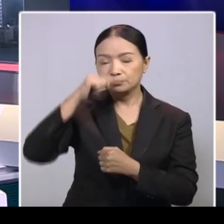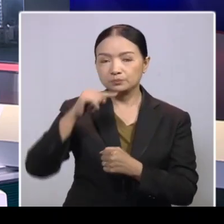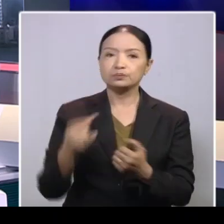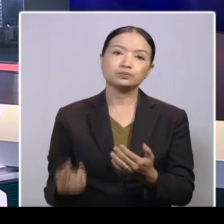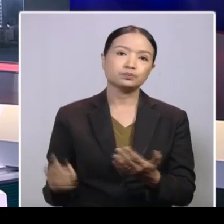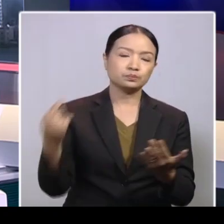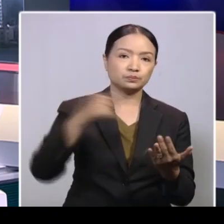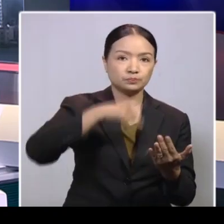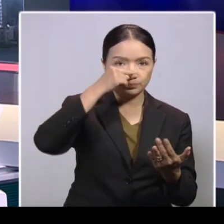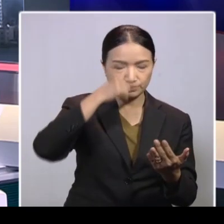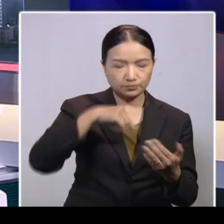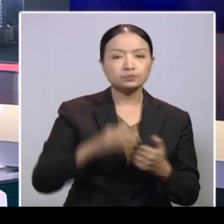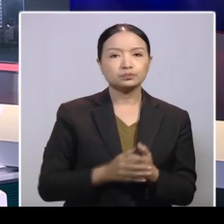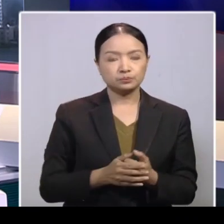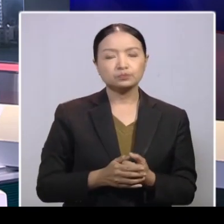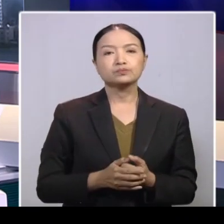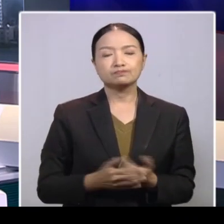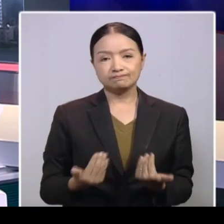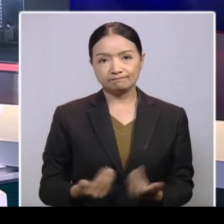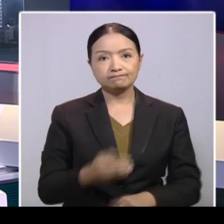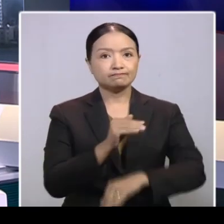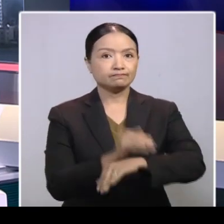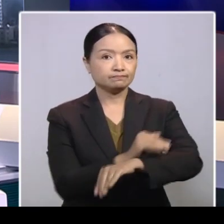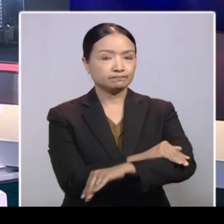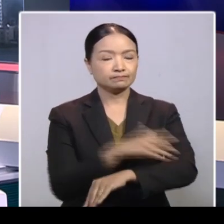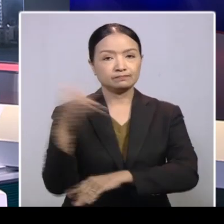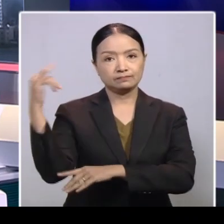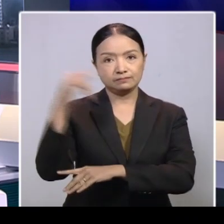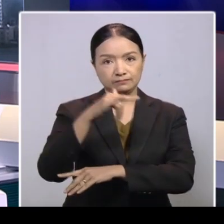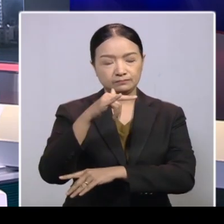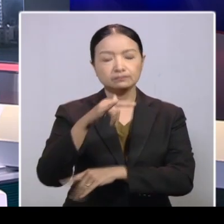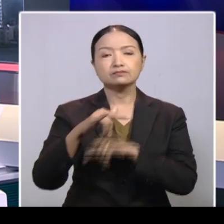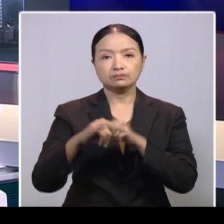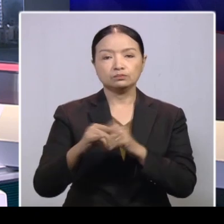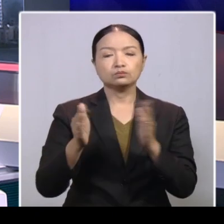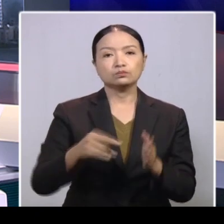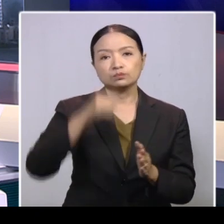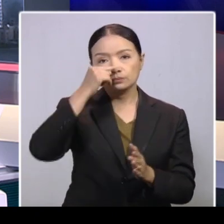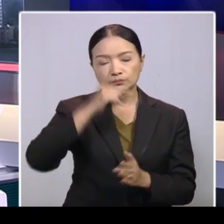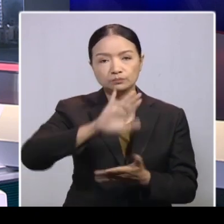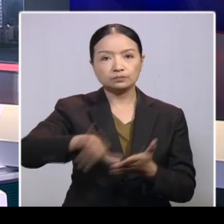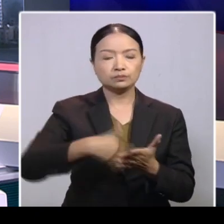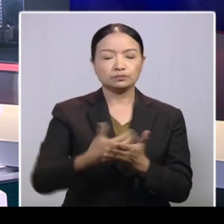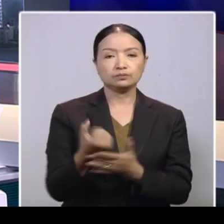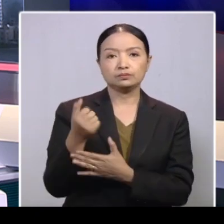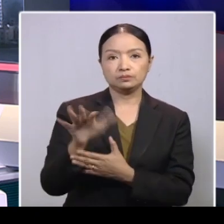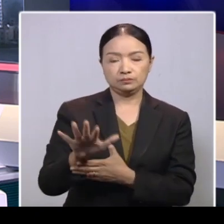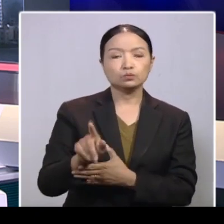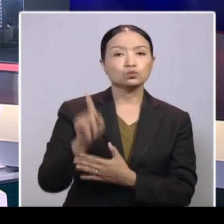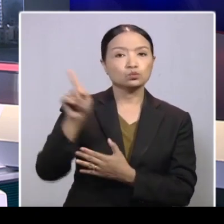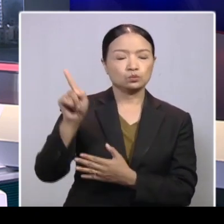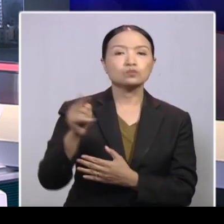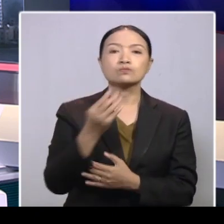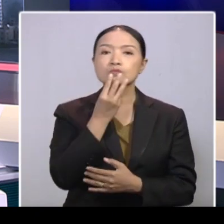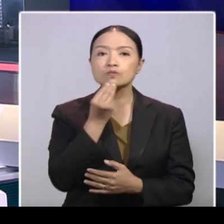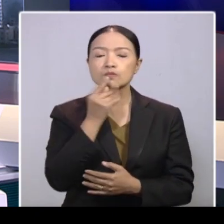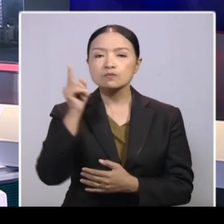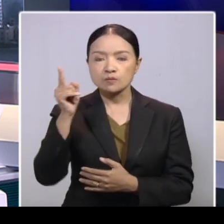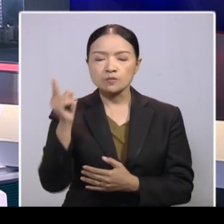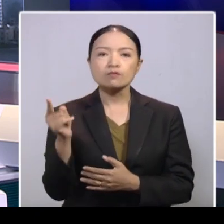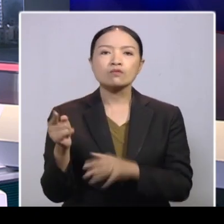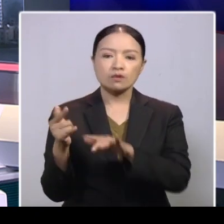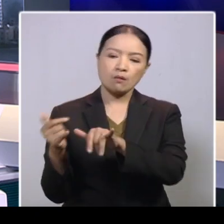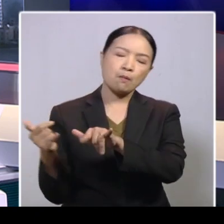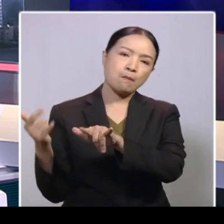วันนี้นะครับที่ท่าอากาศยานสุวรรณภูมิมีเที่ยวบินล็อตแรกที่พาคนไทยจำนวน15คนออกจากอิสราเอลแล้วก็มาถึง